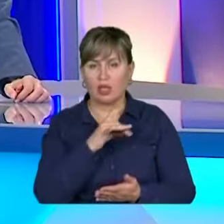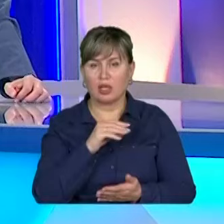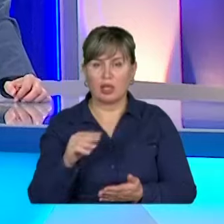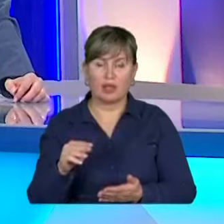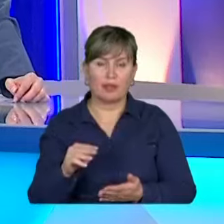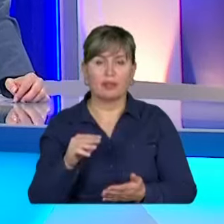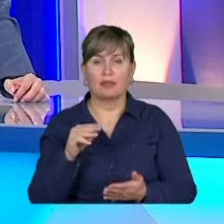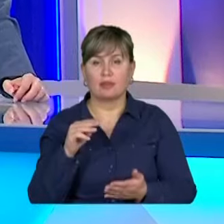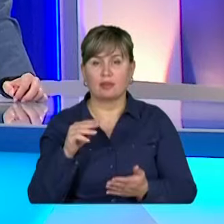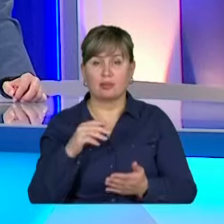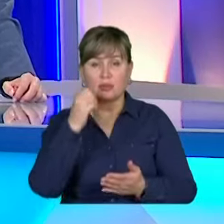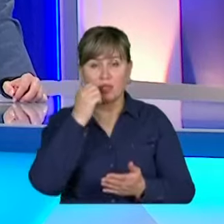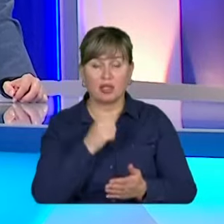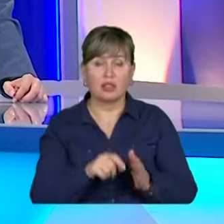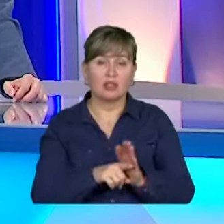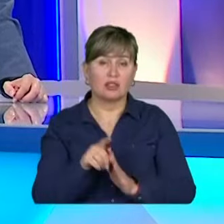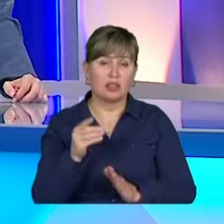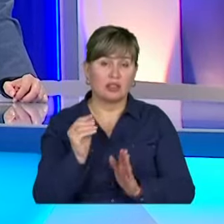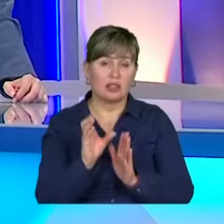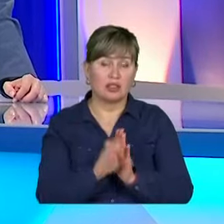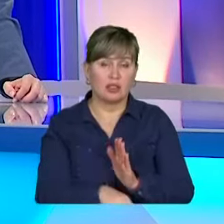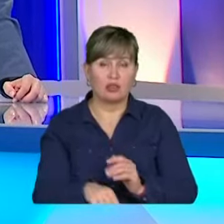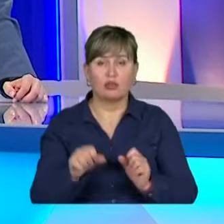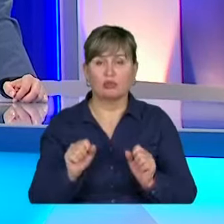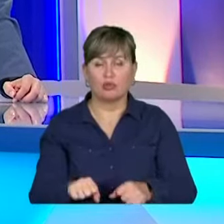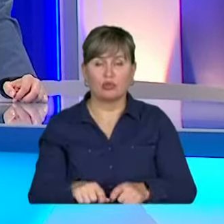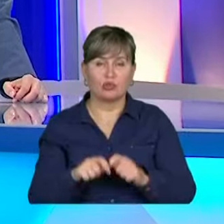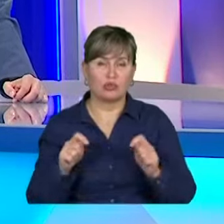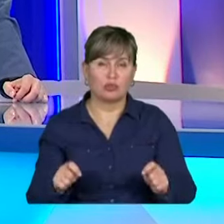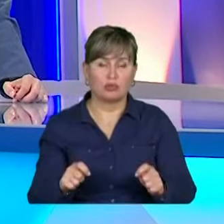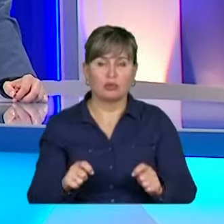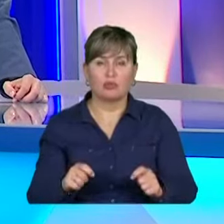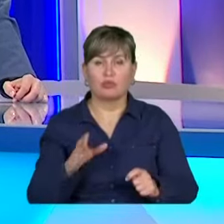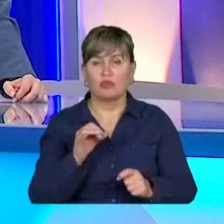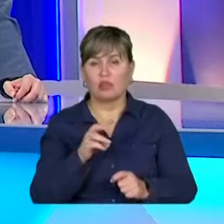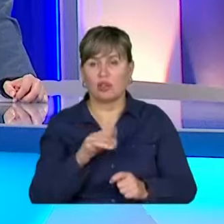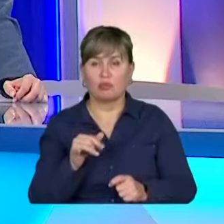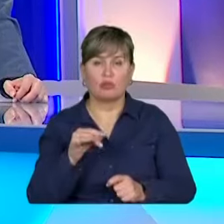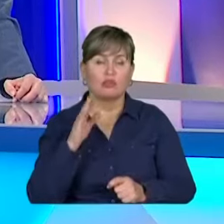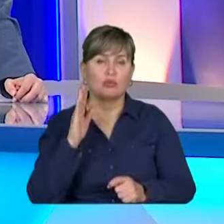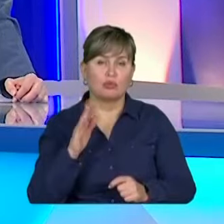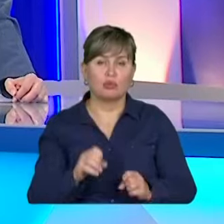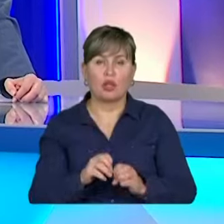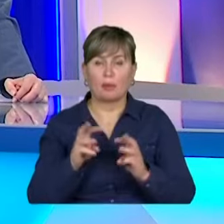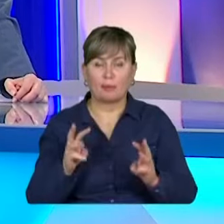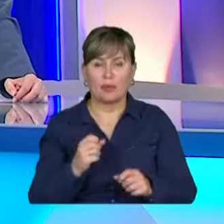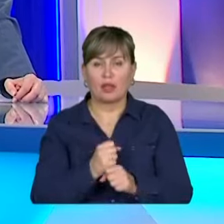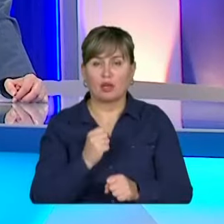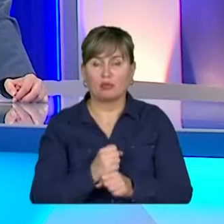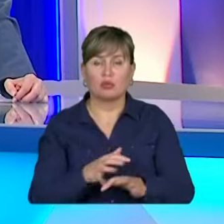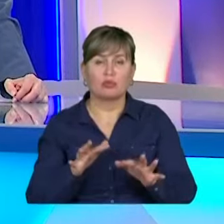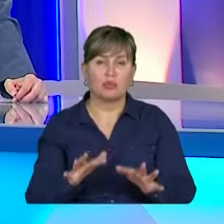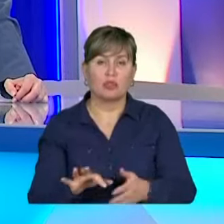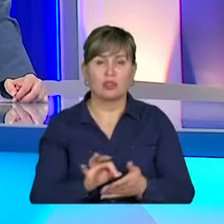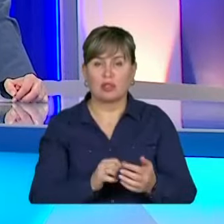Благодаря стартовому капиталу начинающая бизнес-леди сможет запустить небольшую ферму и в будущем обеспечить рабочими местами